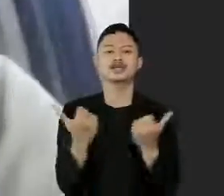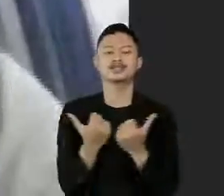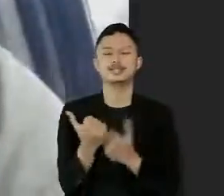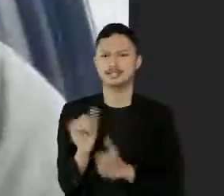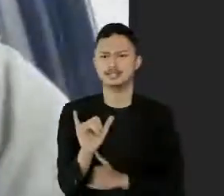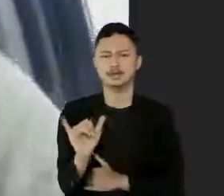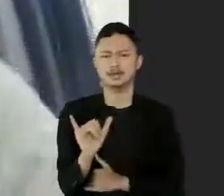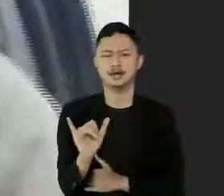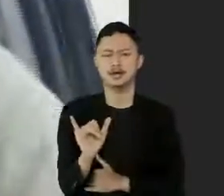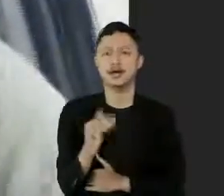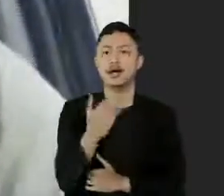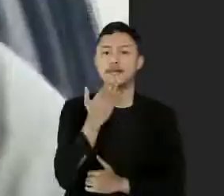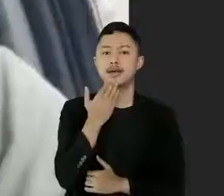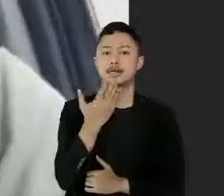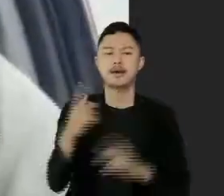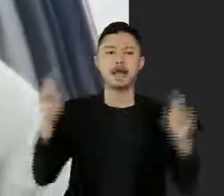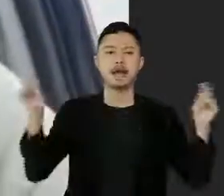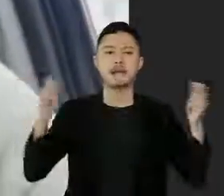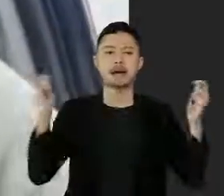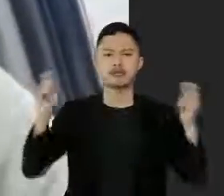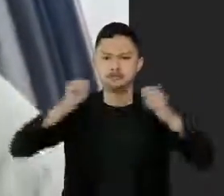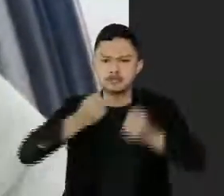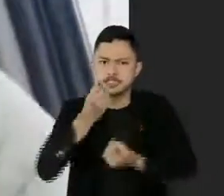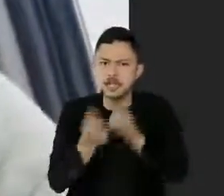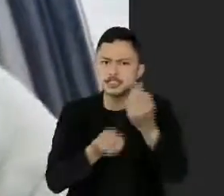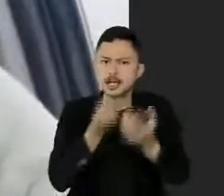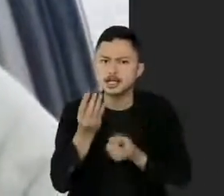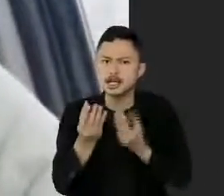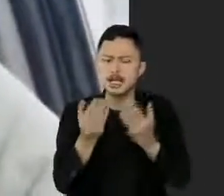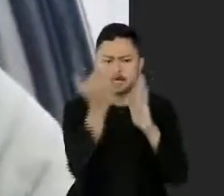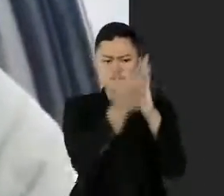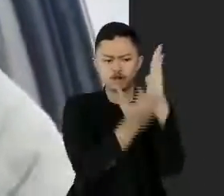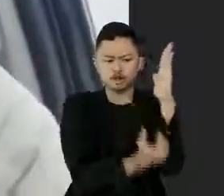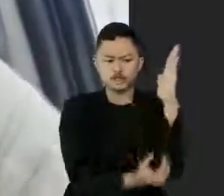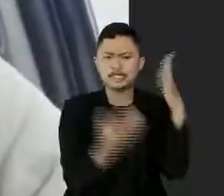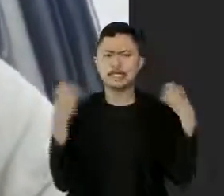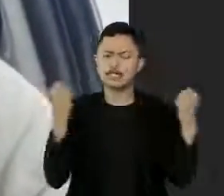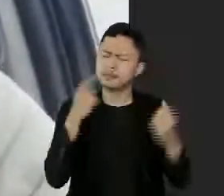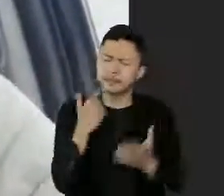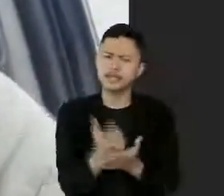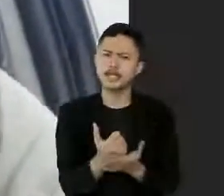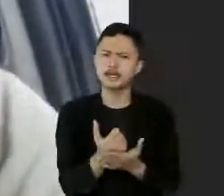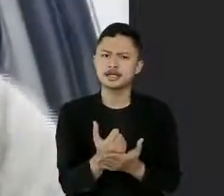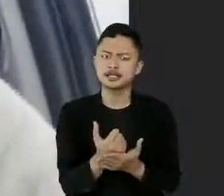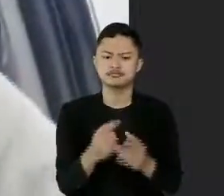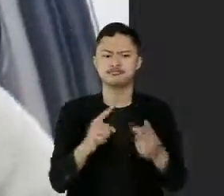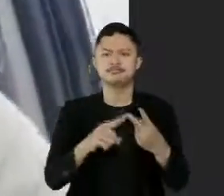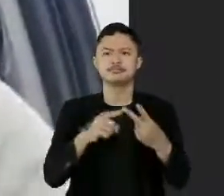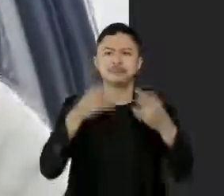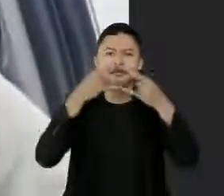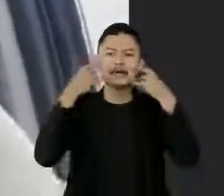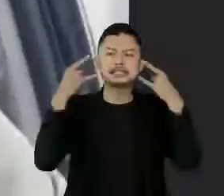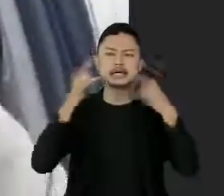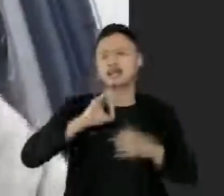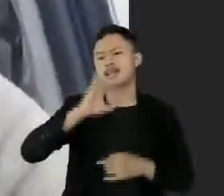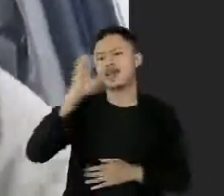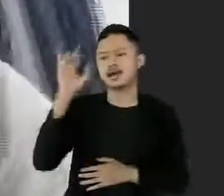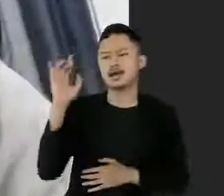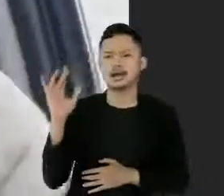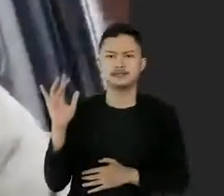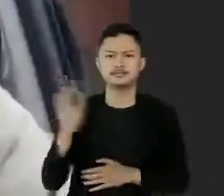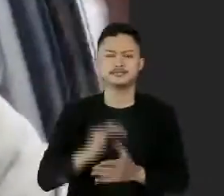juga selalu mengkampanyekan betapa pentingnya protokol kesehatan, terus memakai masker dan lain sebagainya.